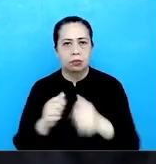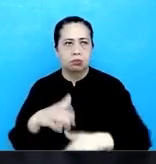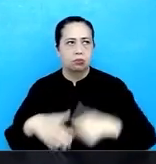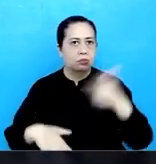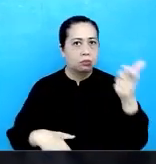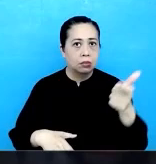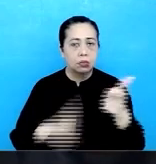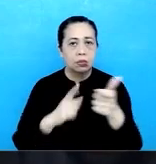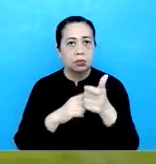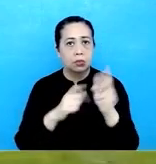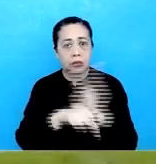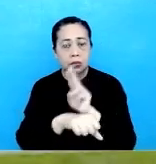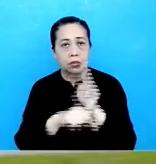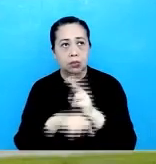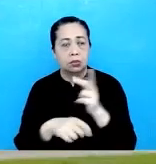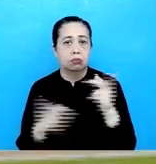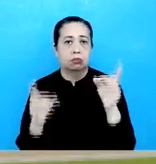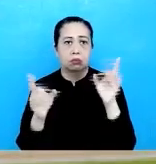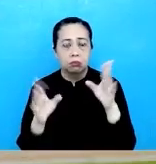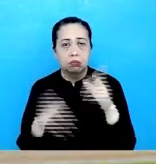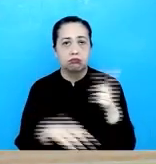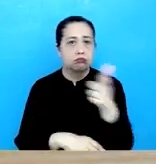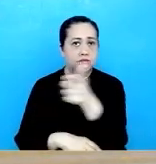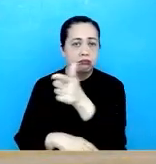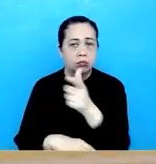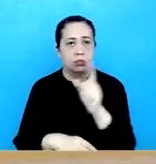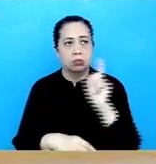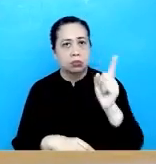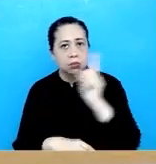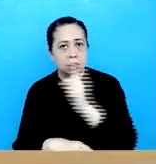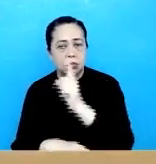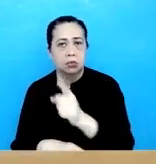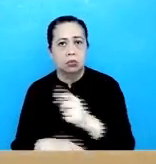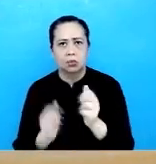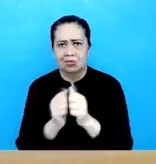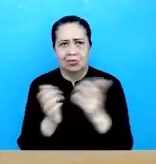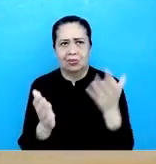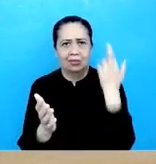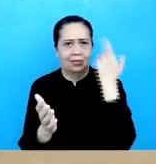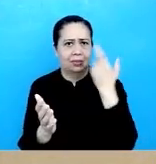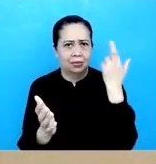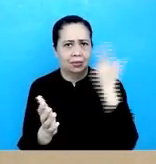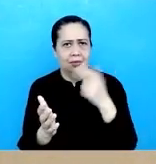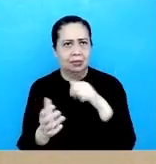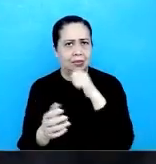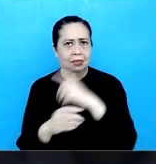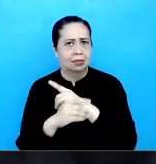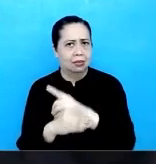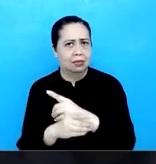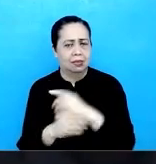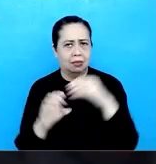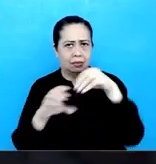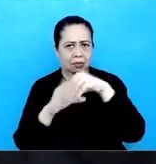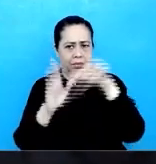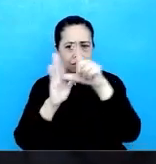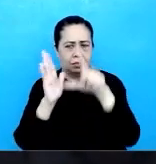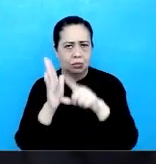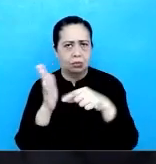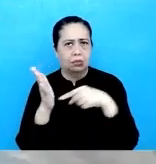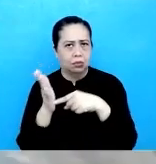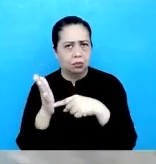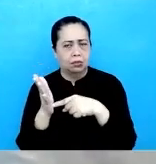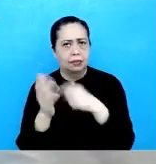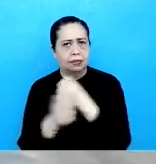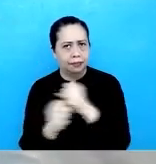kung gagamitin mo to panapot or iba na wala doon sa mga nakapaloob sa gun safety and